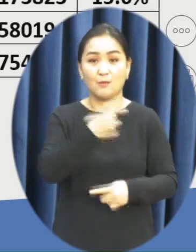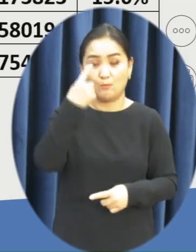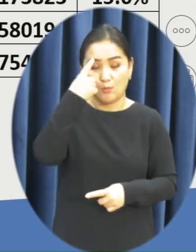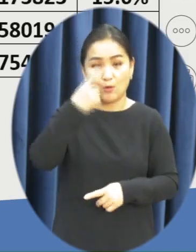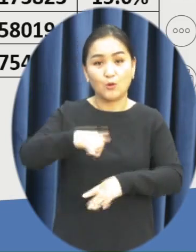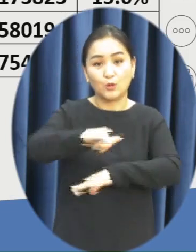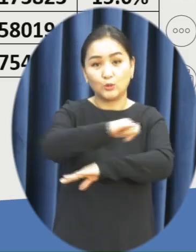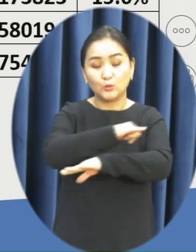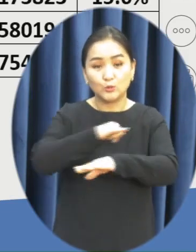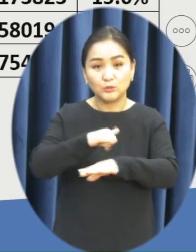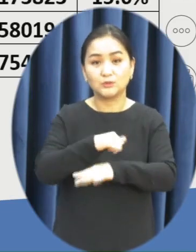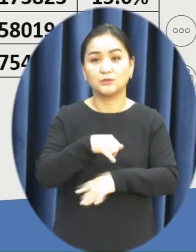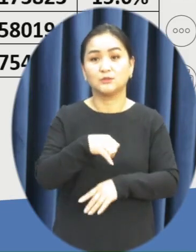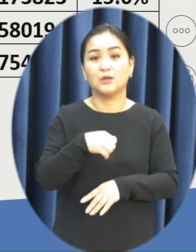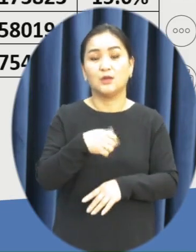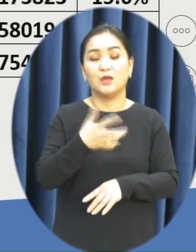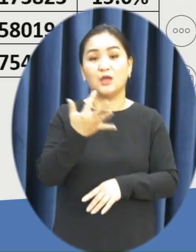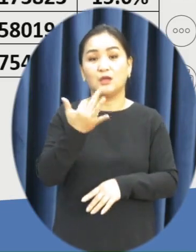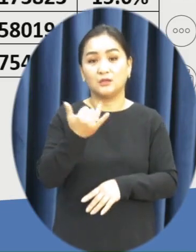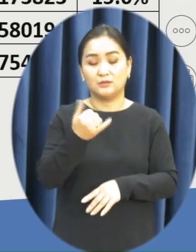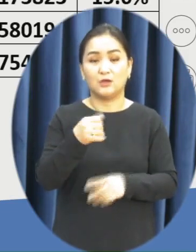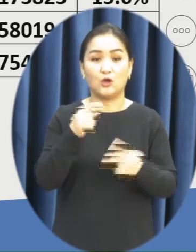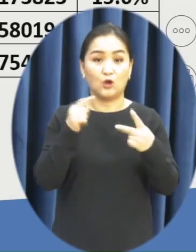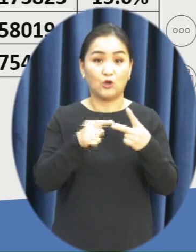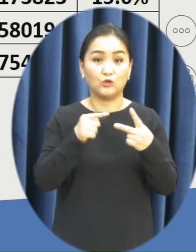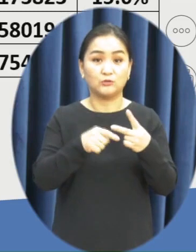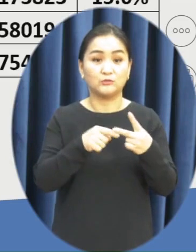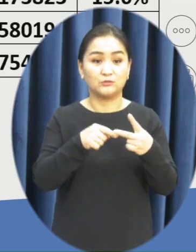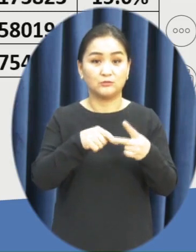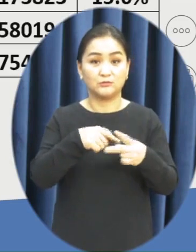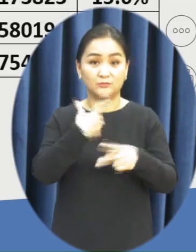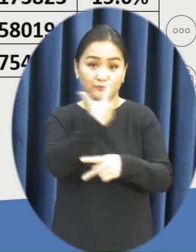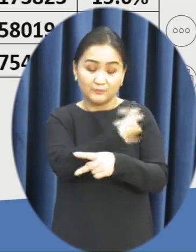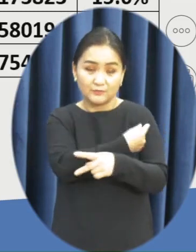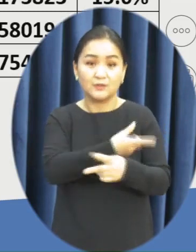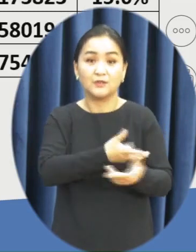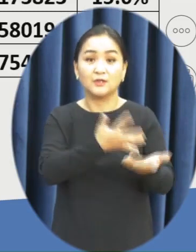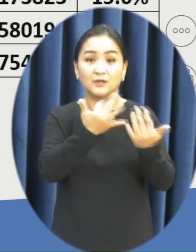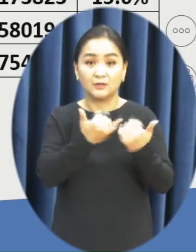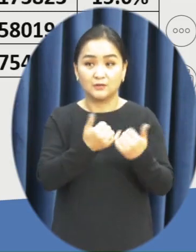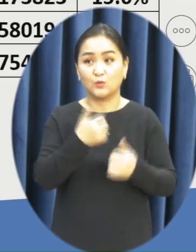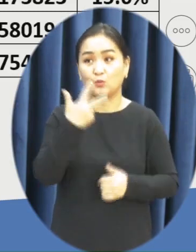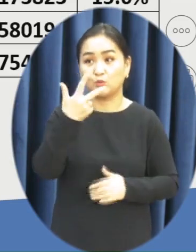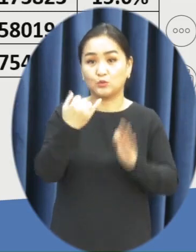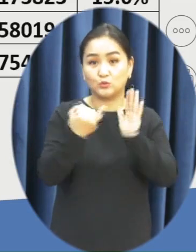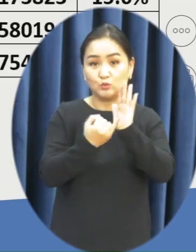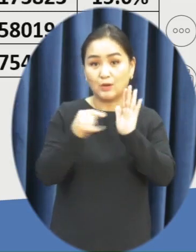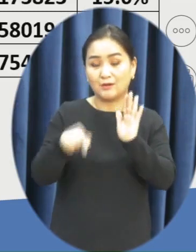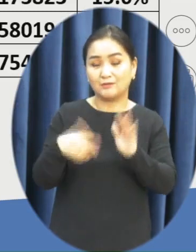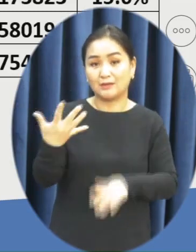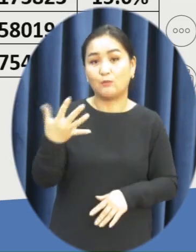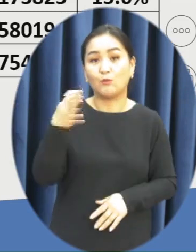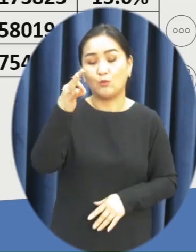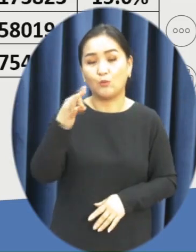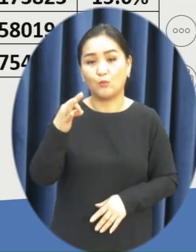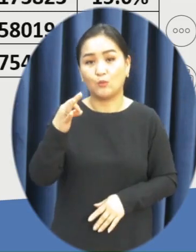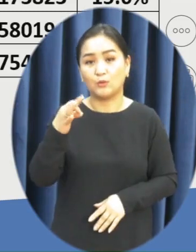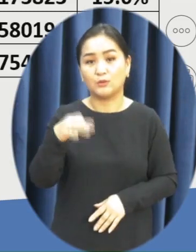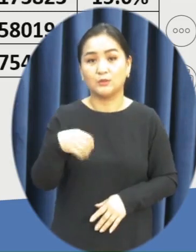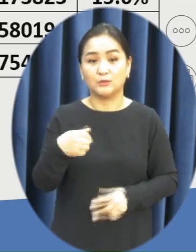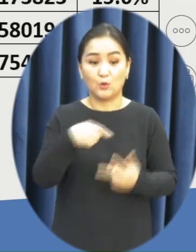པའི